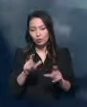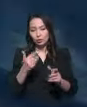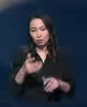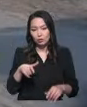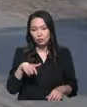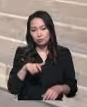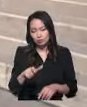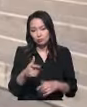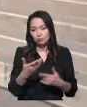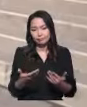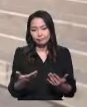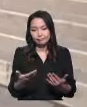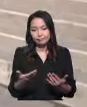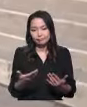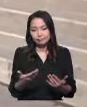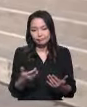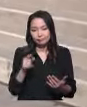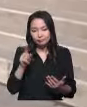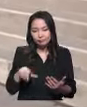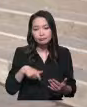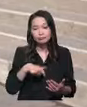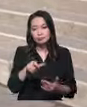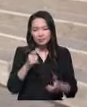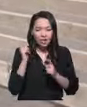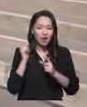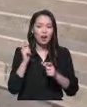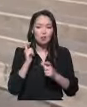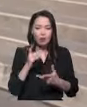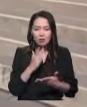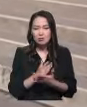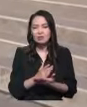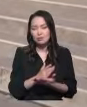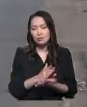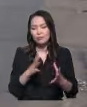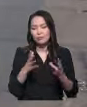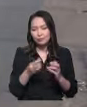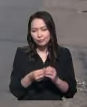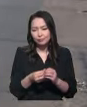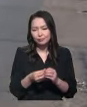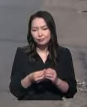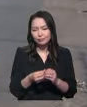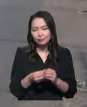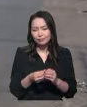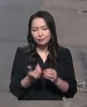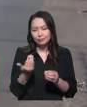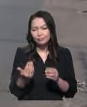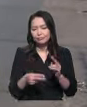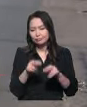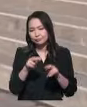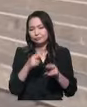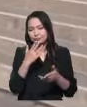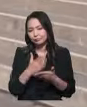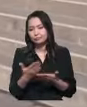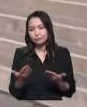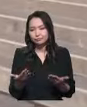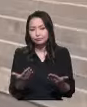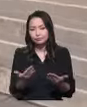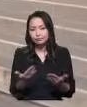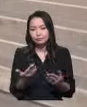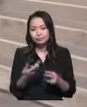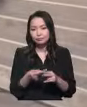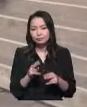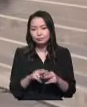тут транспорт ездит, КамАЗ ездит, например, чтобы в школу попасть. Приходится на машине возить их. А тут, а вот